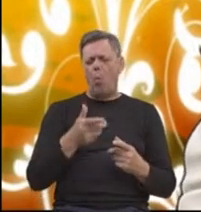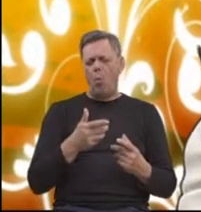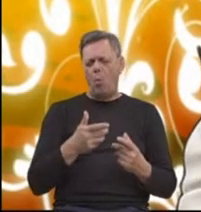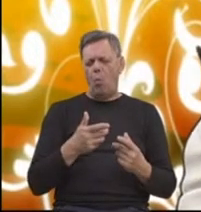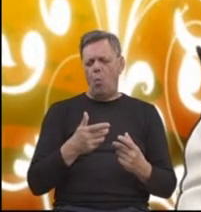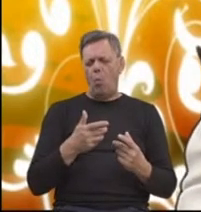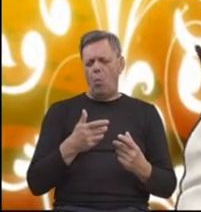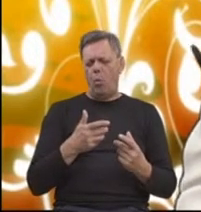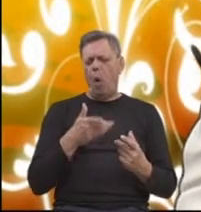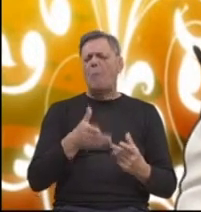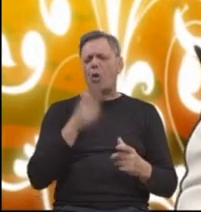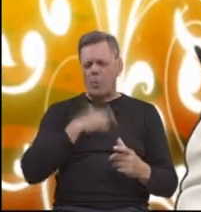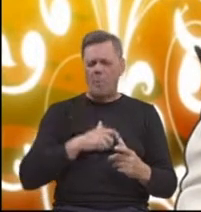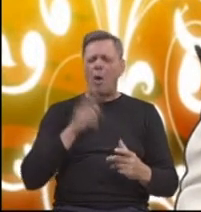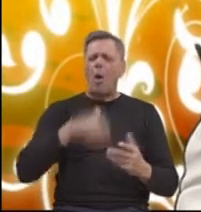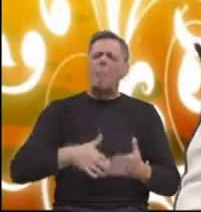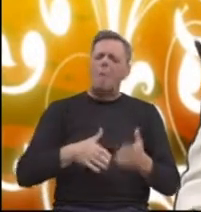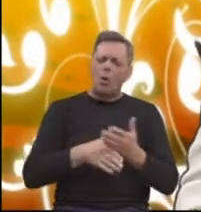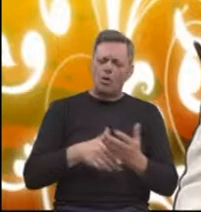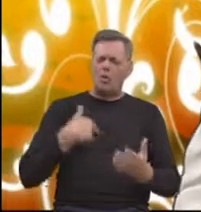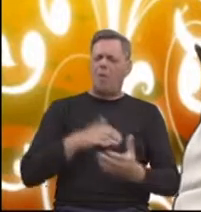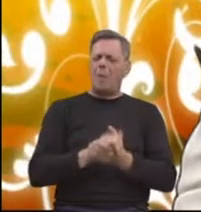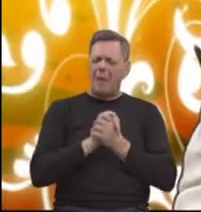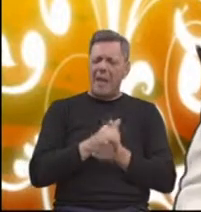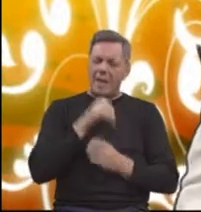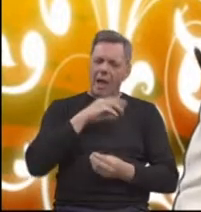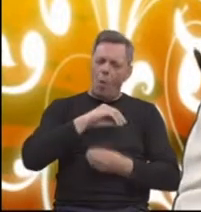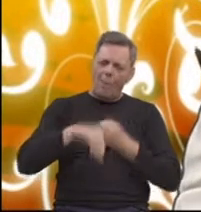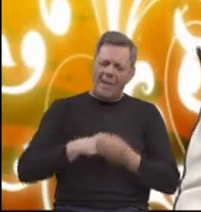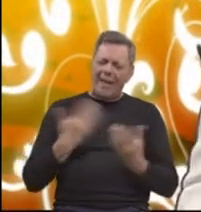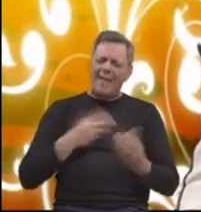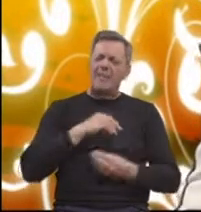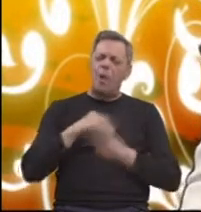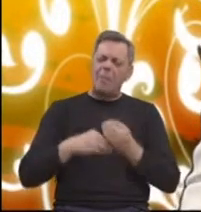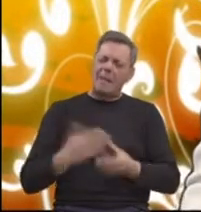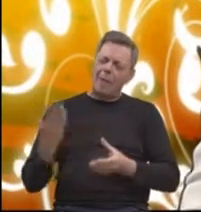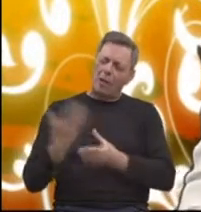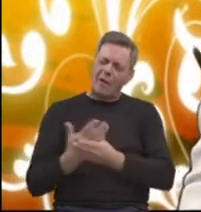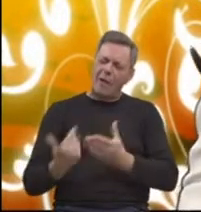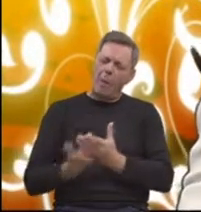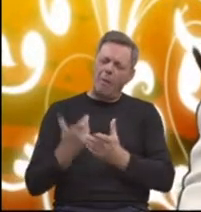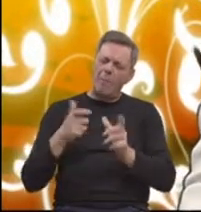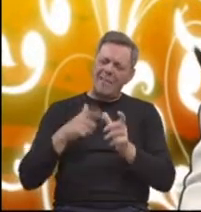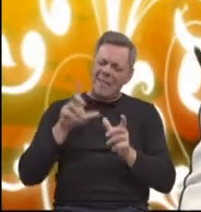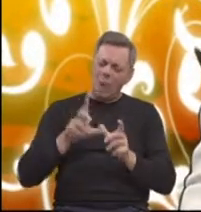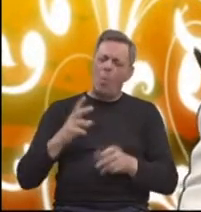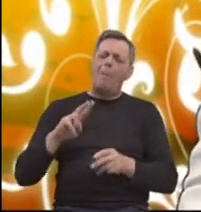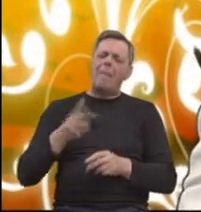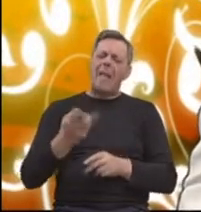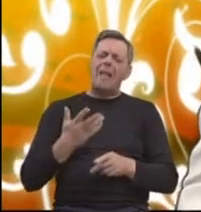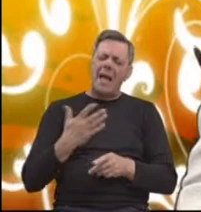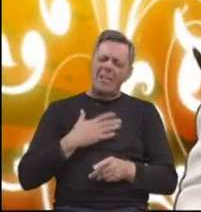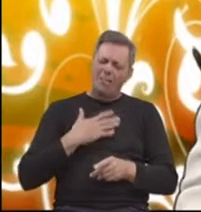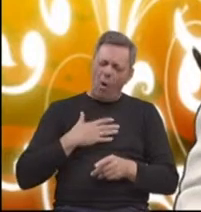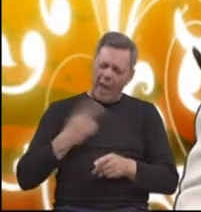zajednice, svoje obitelji, bliskih prijatelja, u koje se i obitelj prilagodi novom životnom stilu i na bolje mijenja i svoje navike i vidi